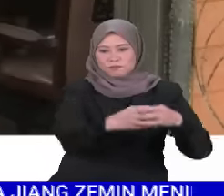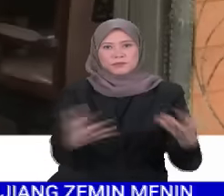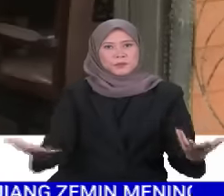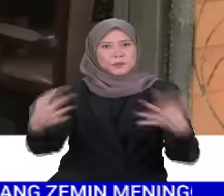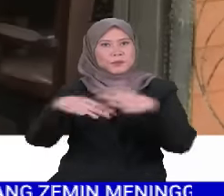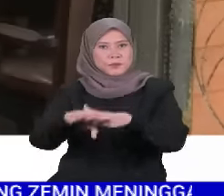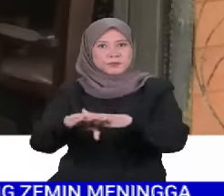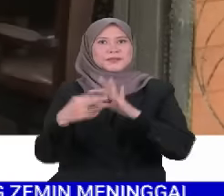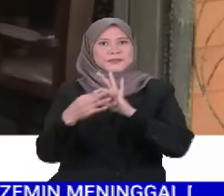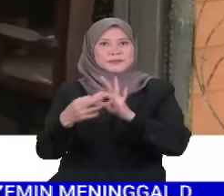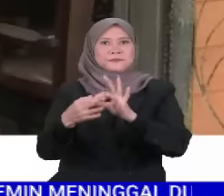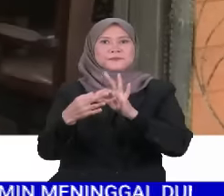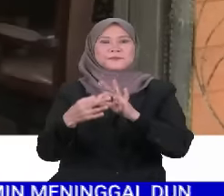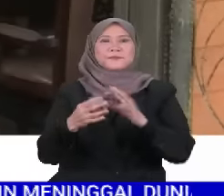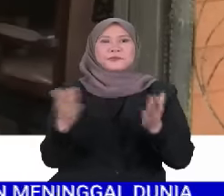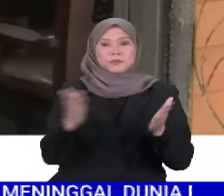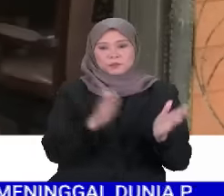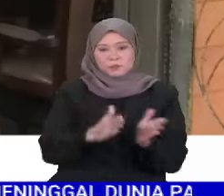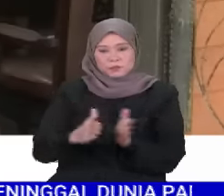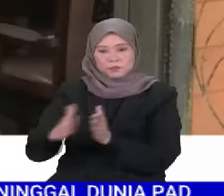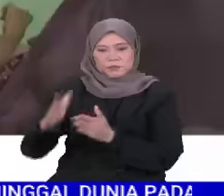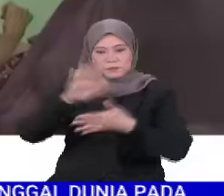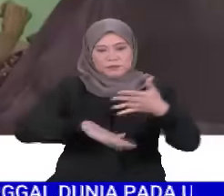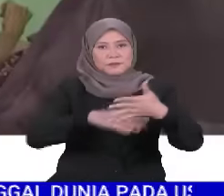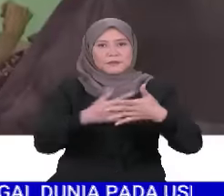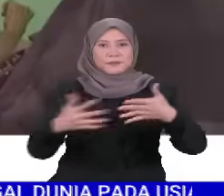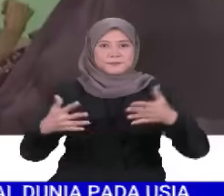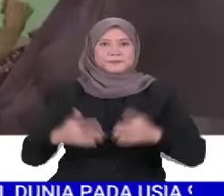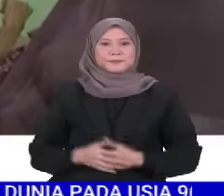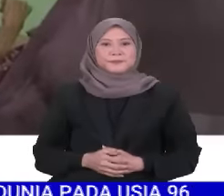mereka sedang merancang dan menyusun jadwal